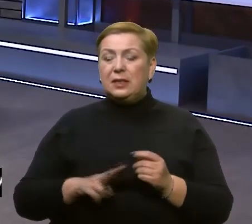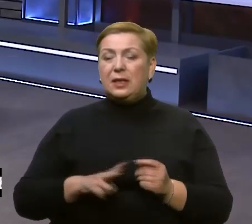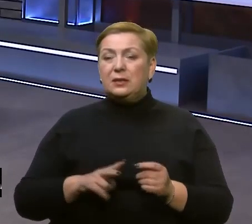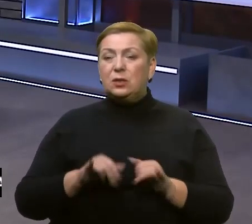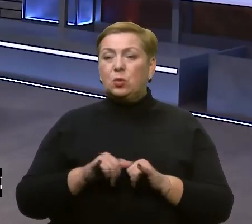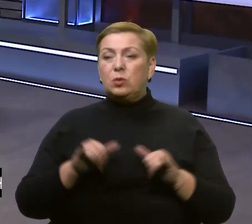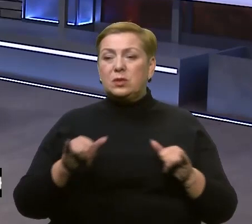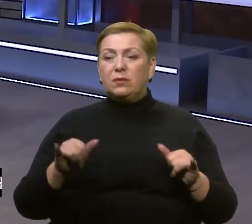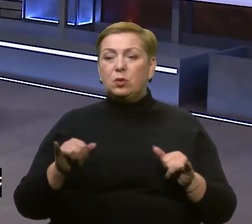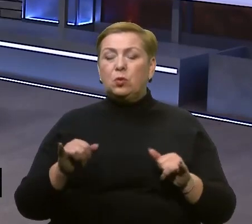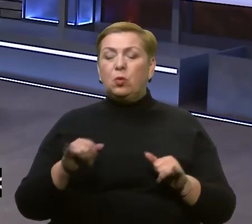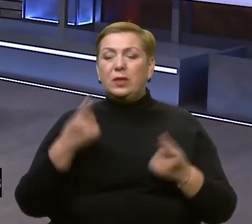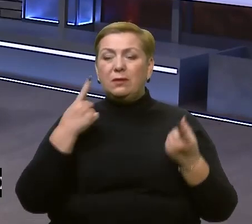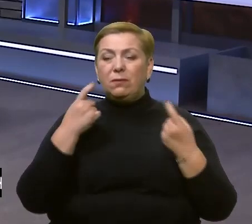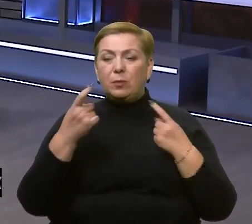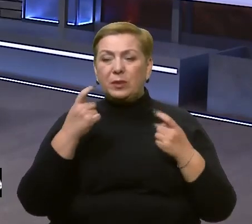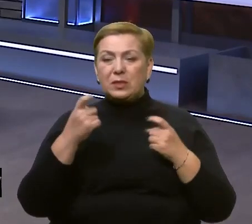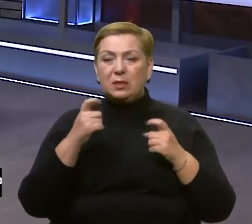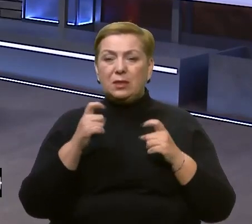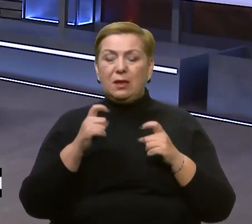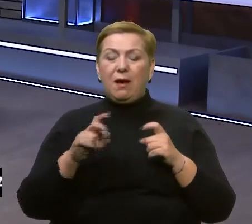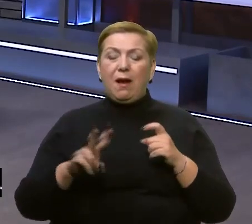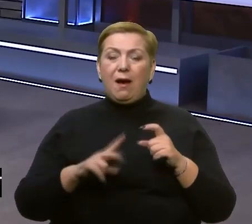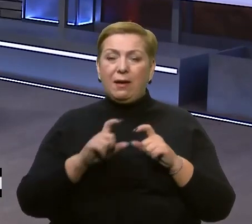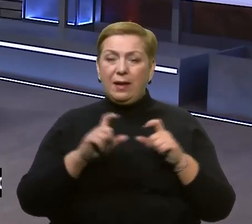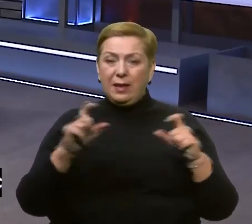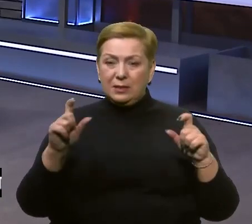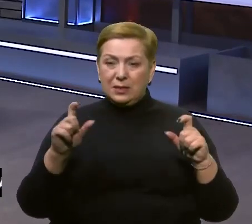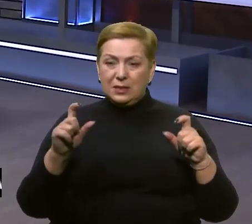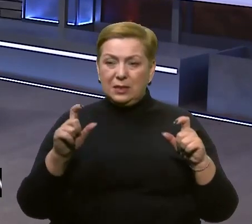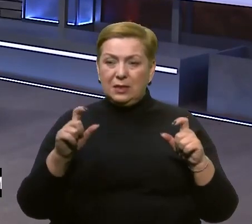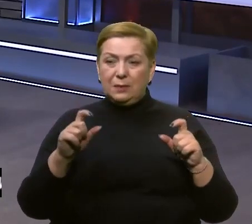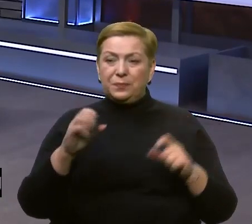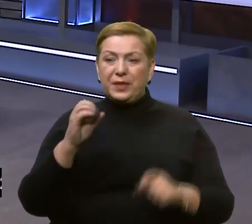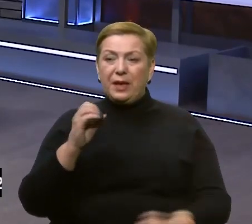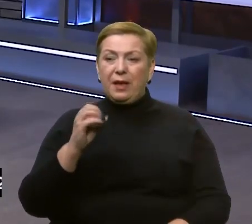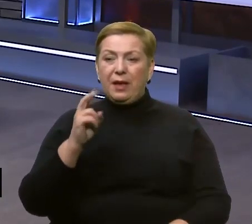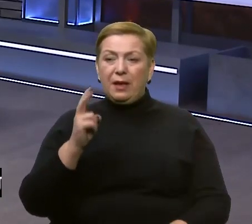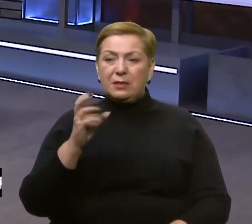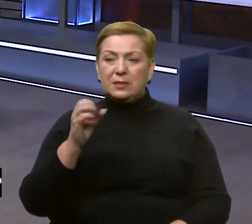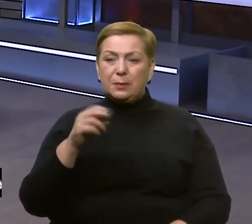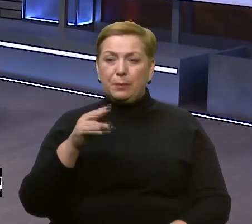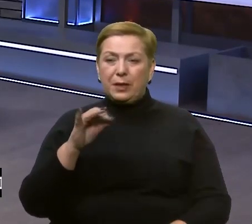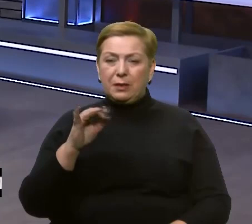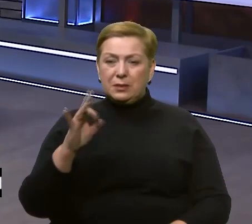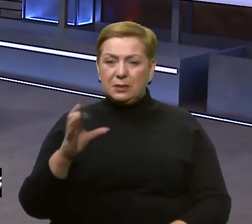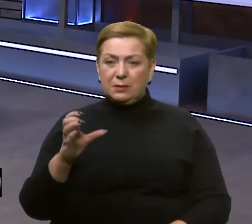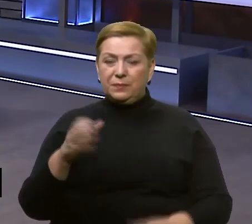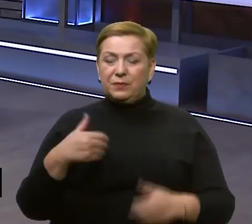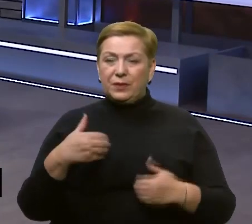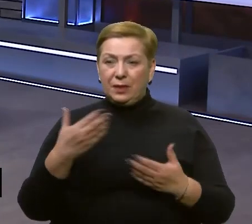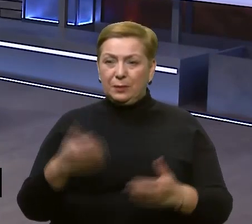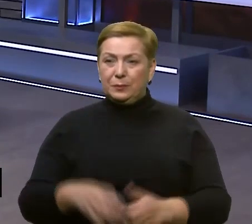розвитку інформаційно-консалтингової агенції Defense Express. Пане Валерію, слава Україні вам. Вітаємо вас.